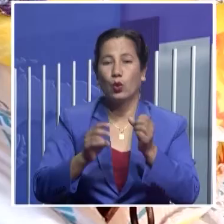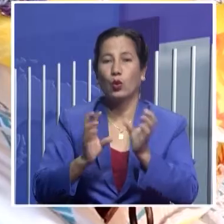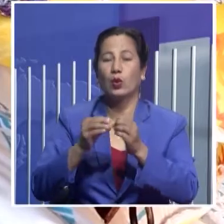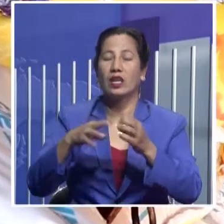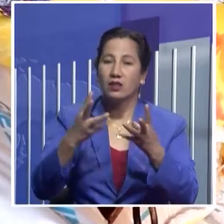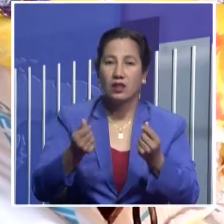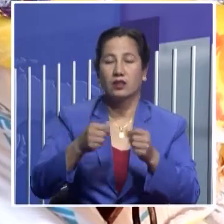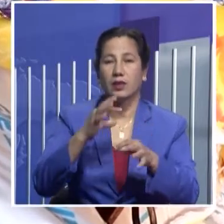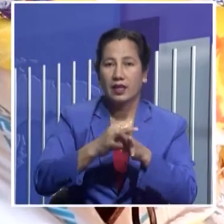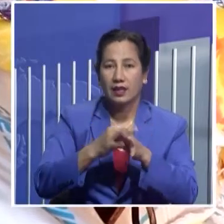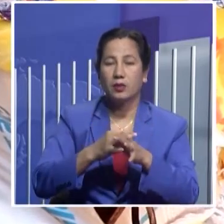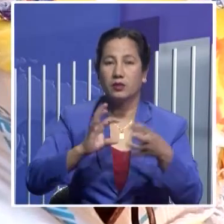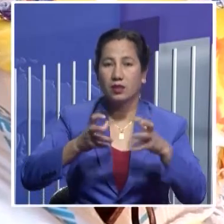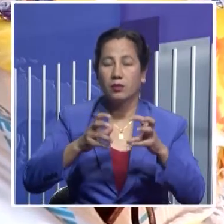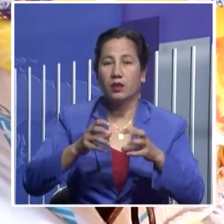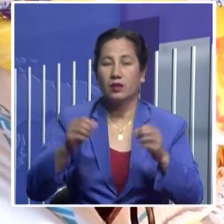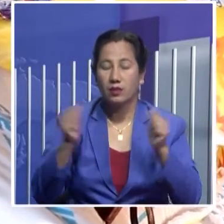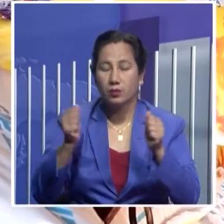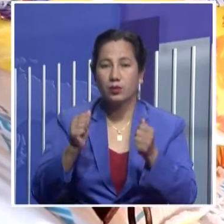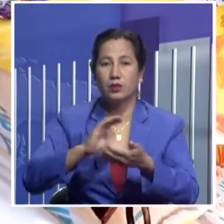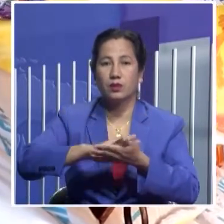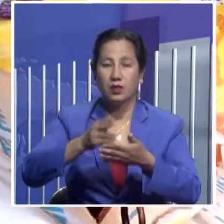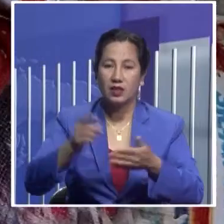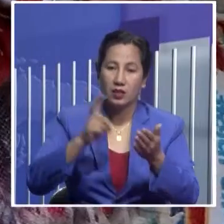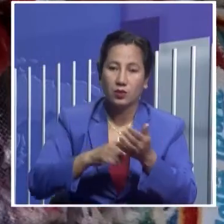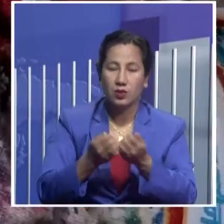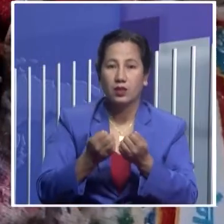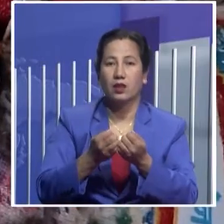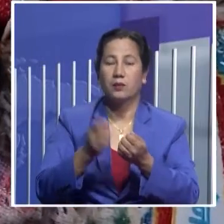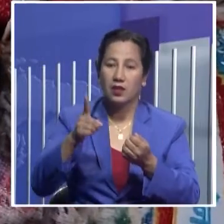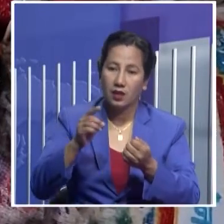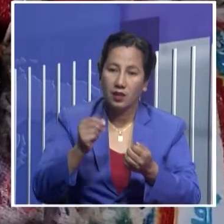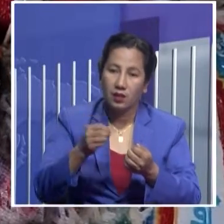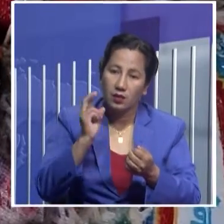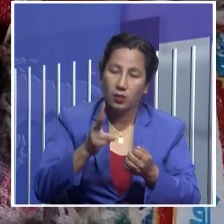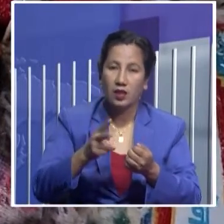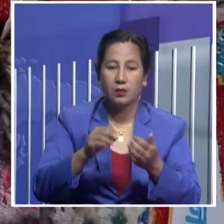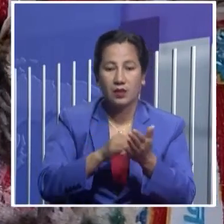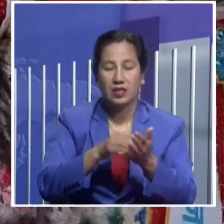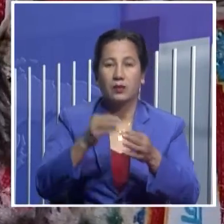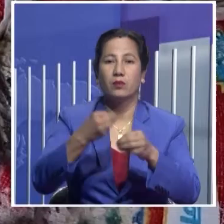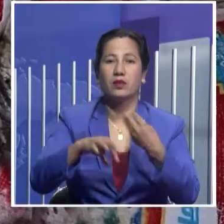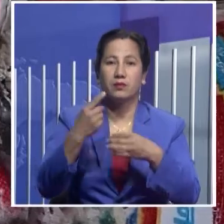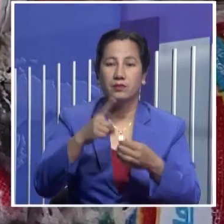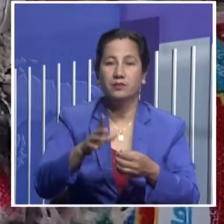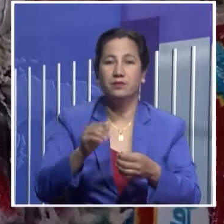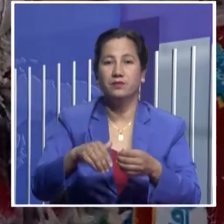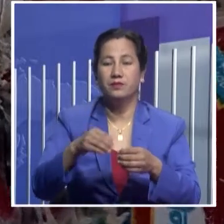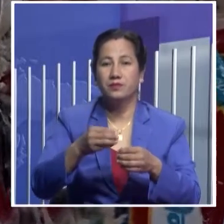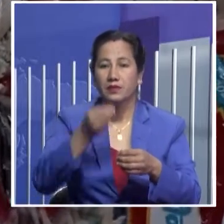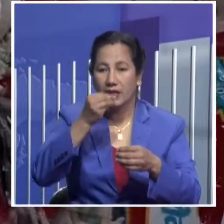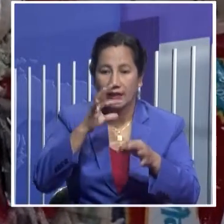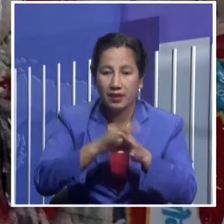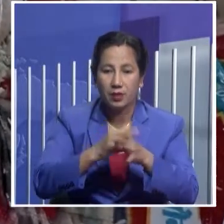सकिएसँगै खाद्य व्यवस्था कम्पनीले पुष महिना सुरु भएसँगै साबिकै मूल्यमा चामल बिक्री भइरहेको जनाएको छ। त्यस्तै खाद्य